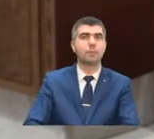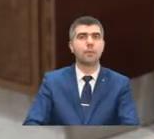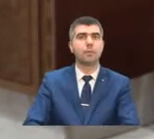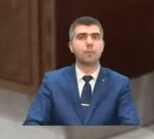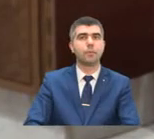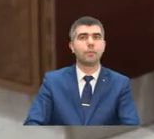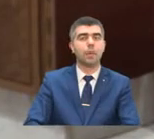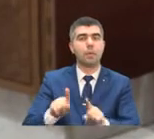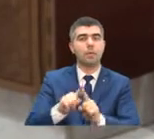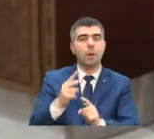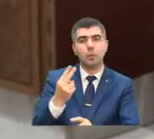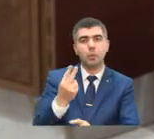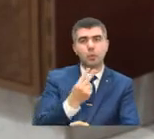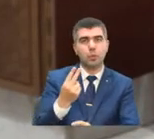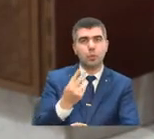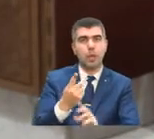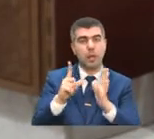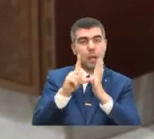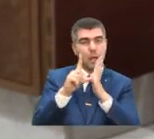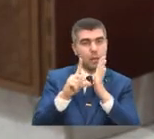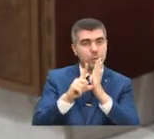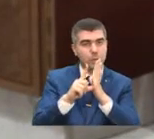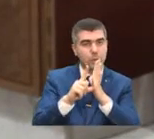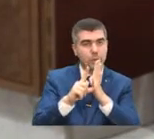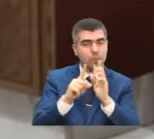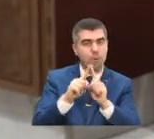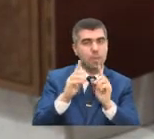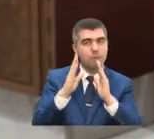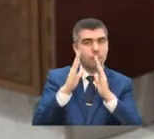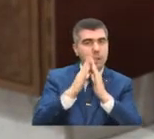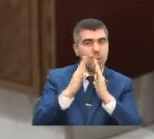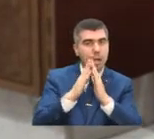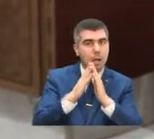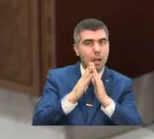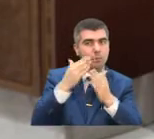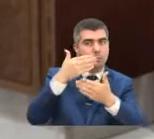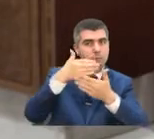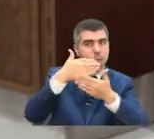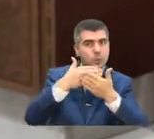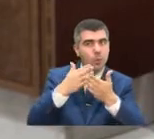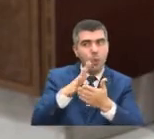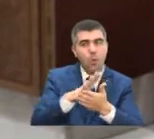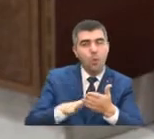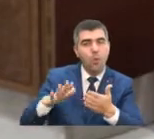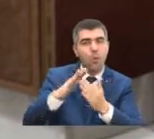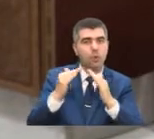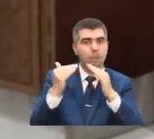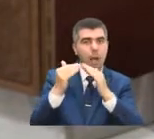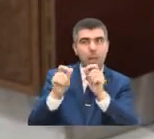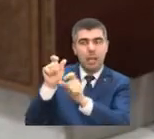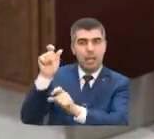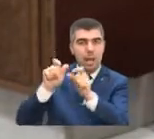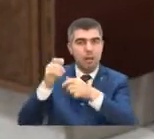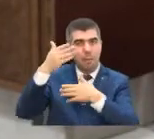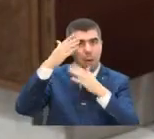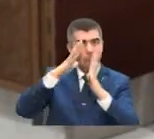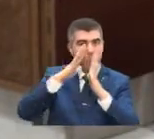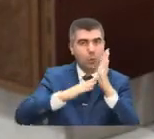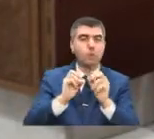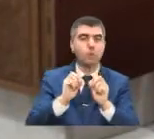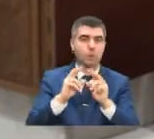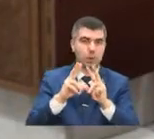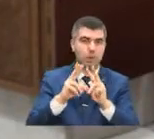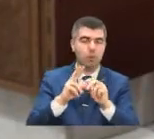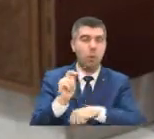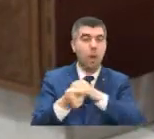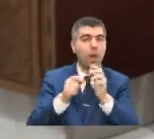نختلفوا عليها: الحق في السكن اللائق بالنسبة لجميع المواطنين وبالخصوص الساكنة العالم